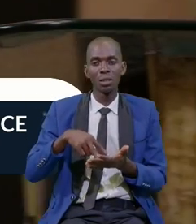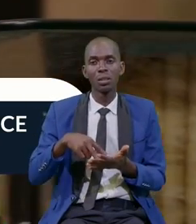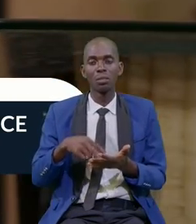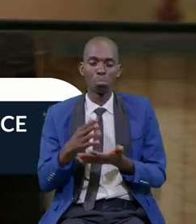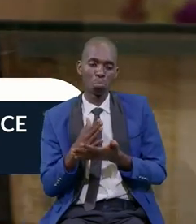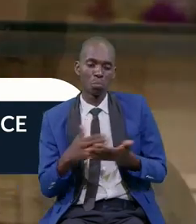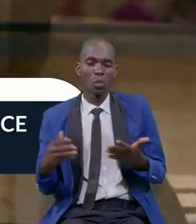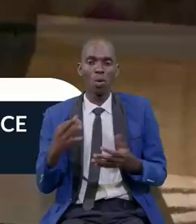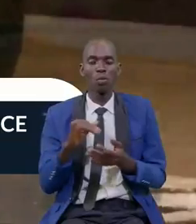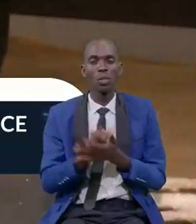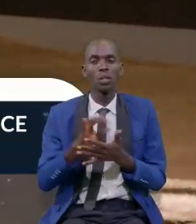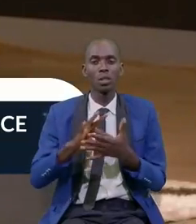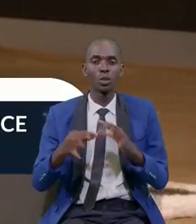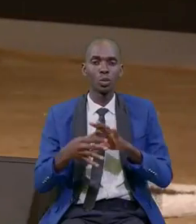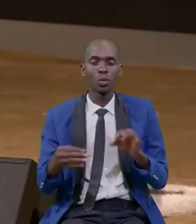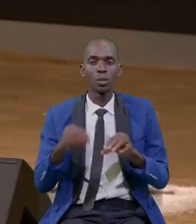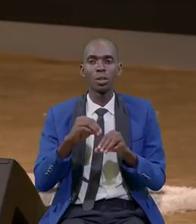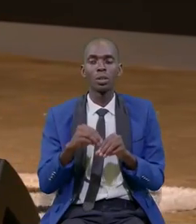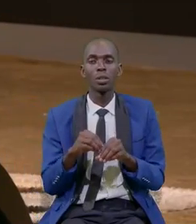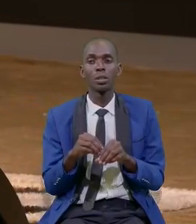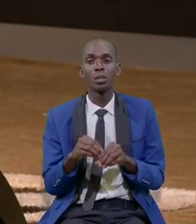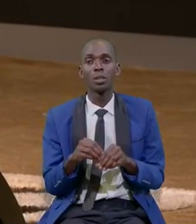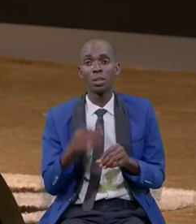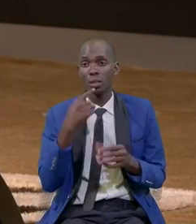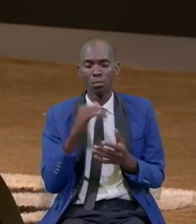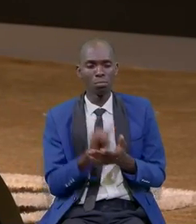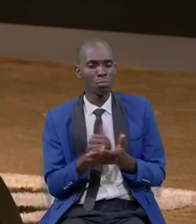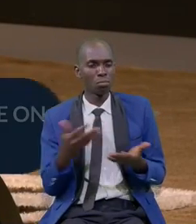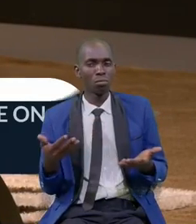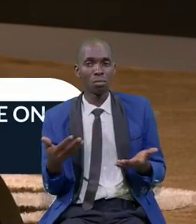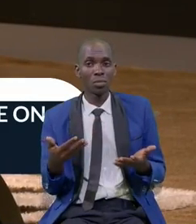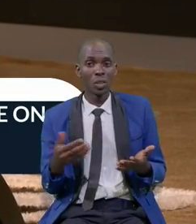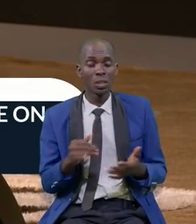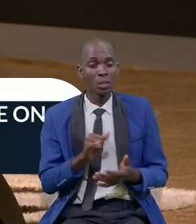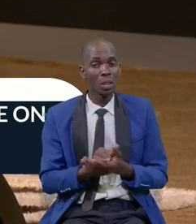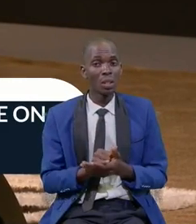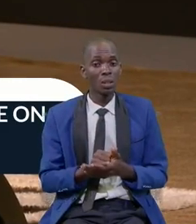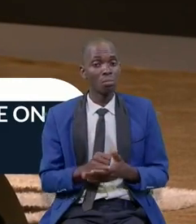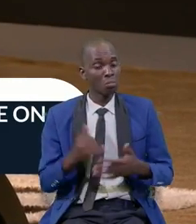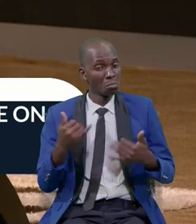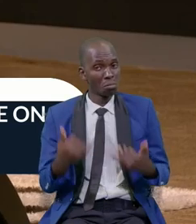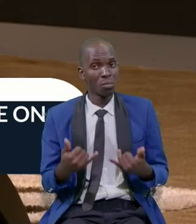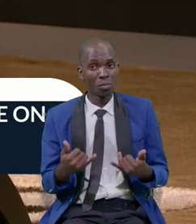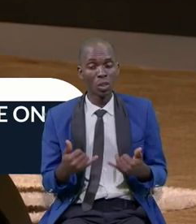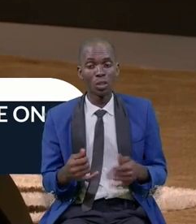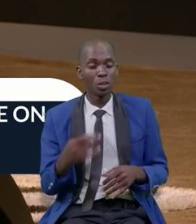Déjà, nous avons lu une partie de cette histoire. Ils avaient dit que ce fil de cramoisi